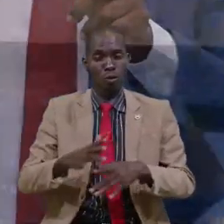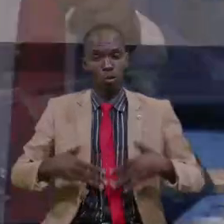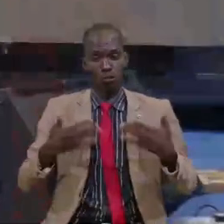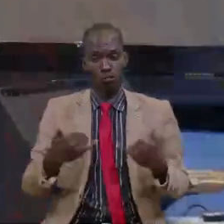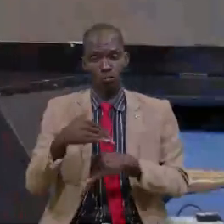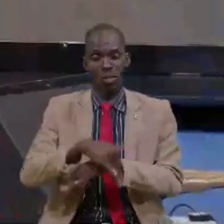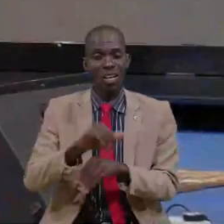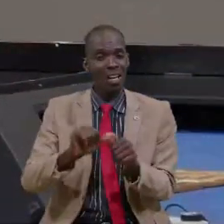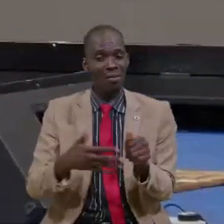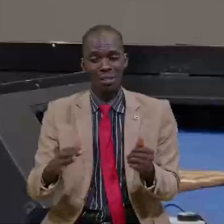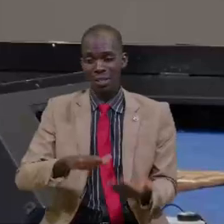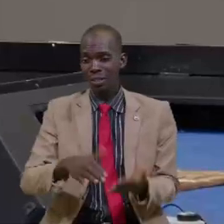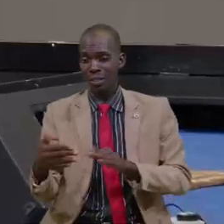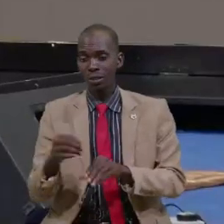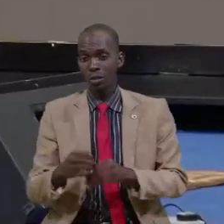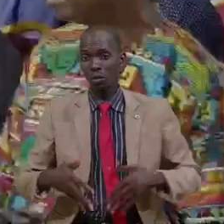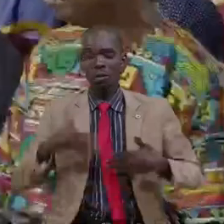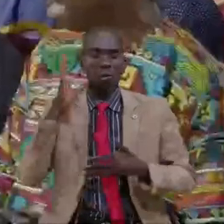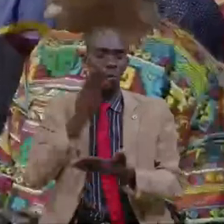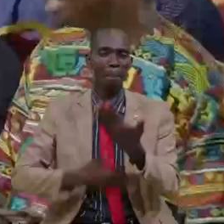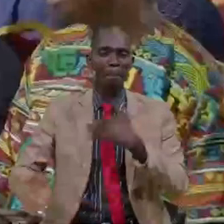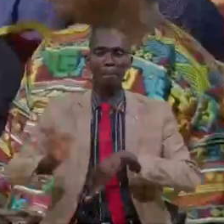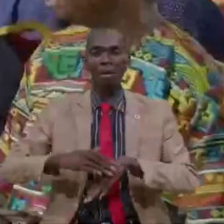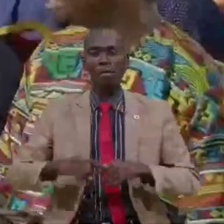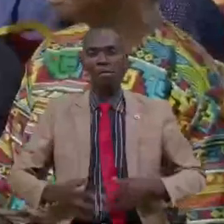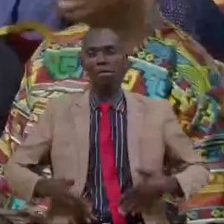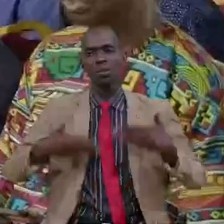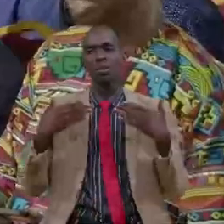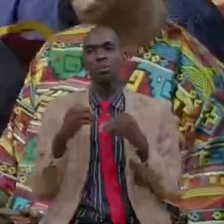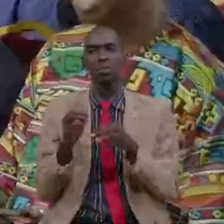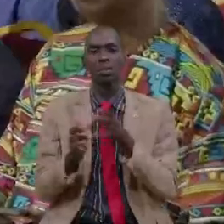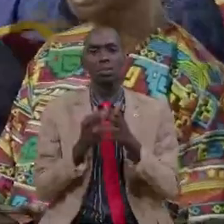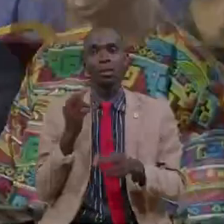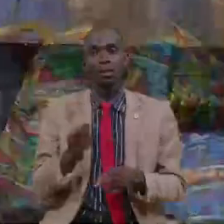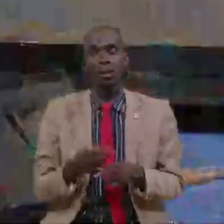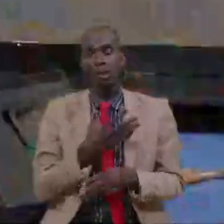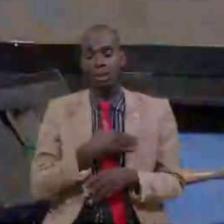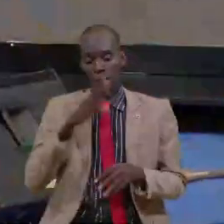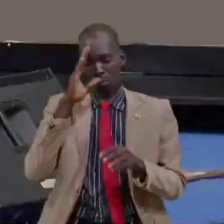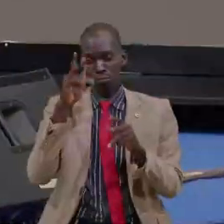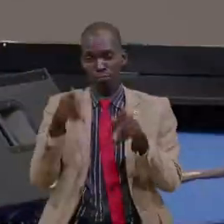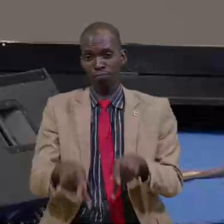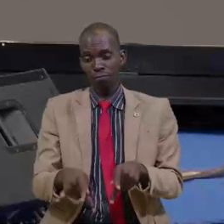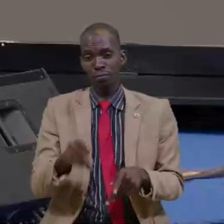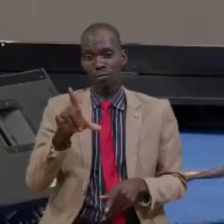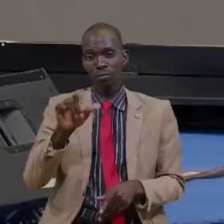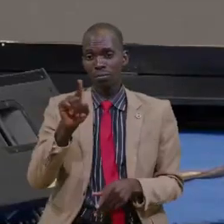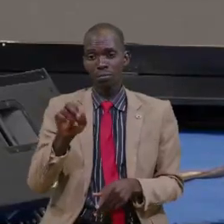soir, tout ce qui est mort dans ta vie va reprendre vie. Et le